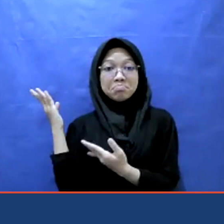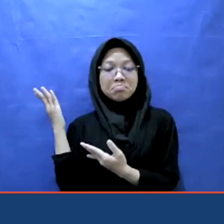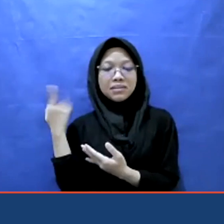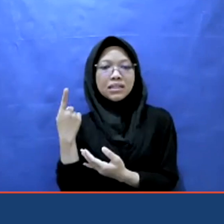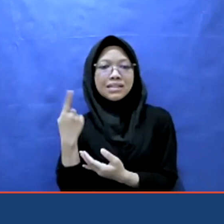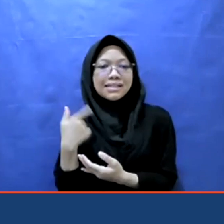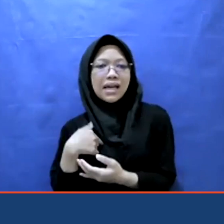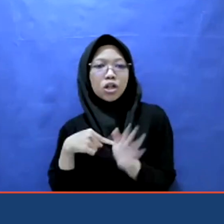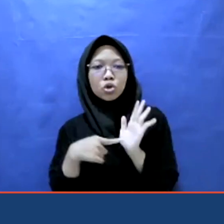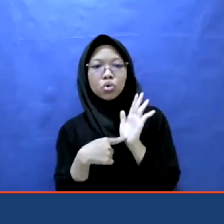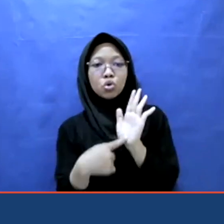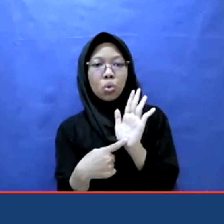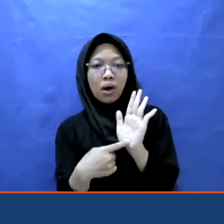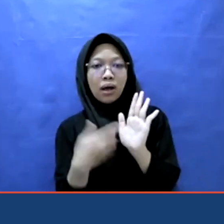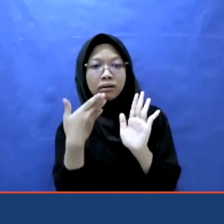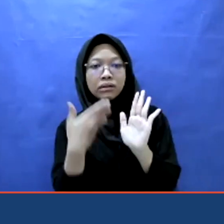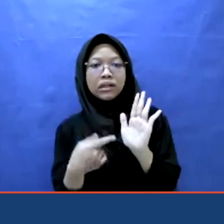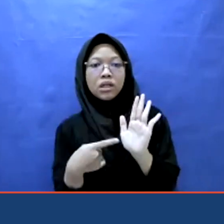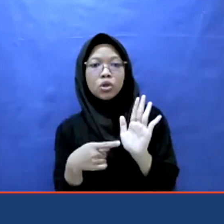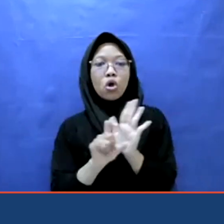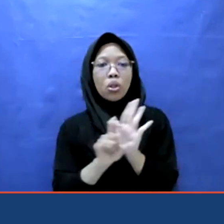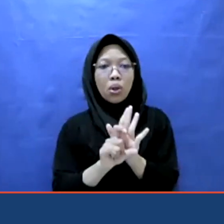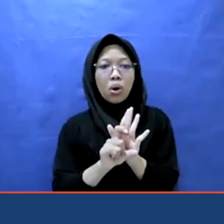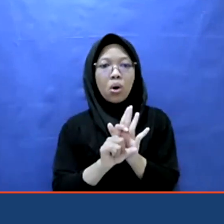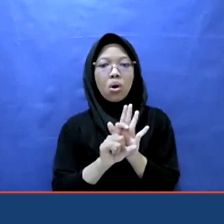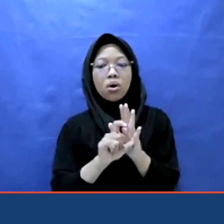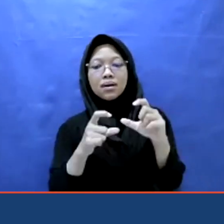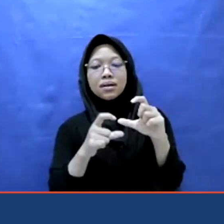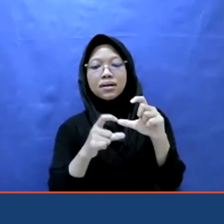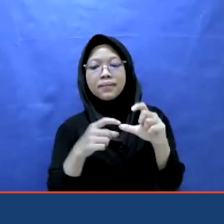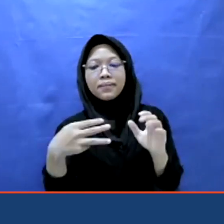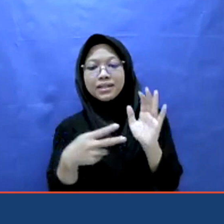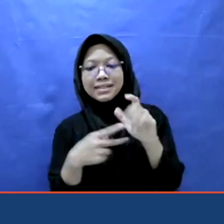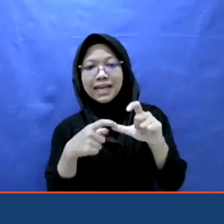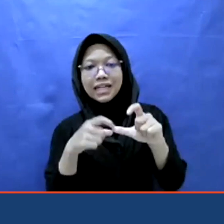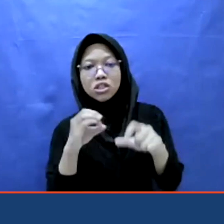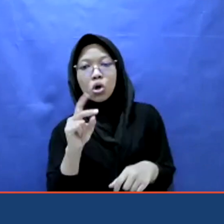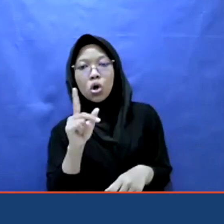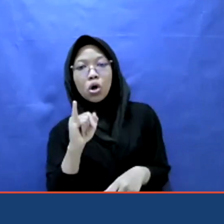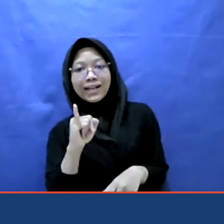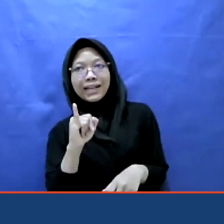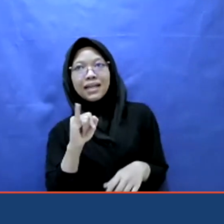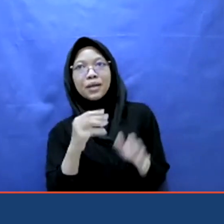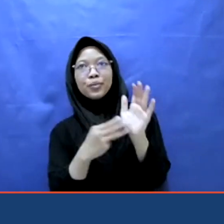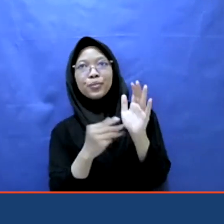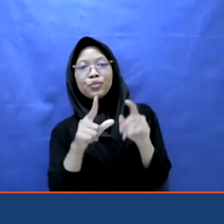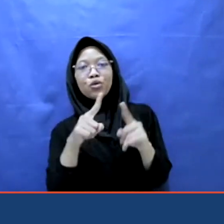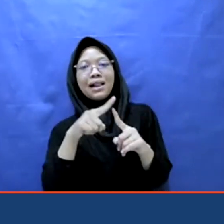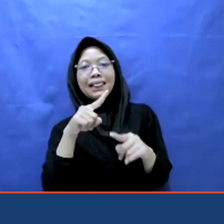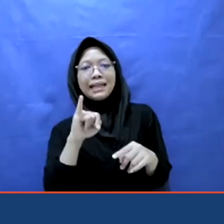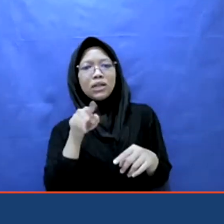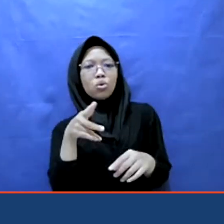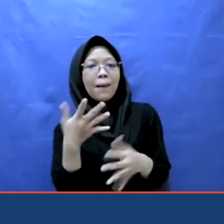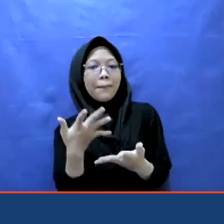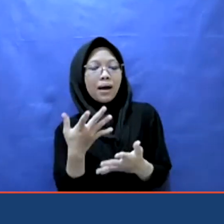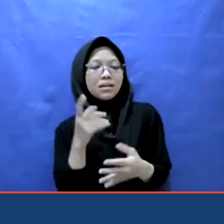contoh dari list of sensory nya yang jadi di video multisensori storytelling ini ada list